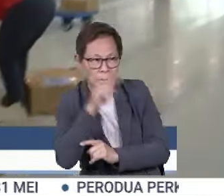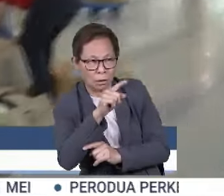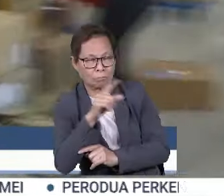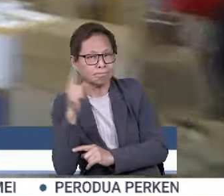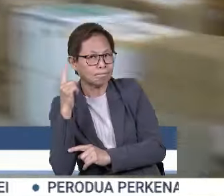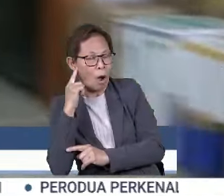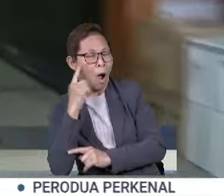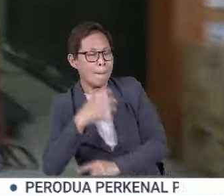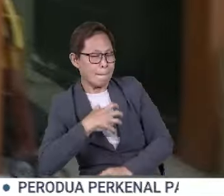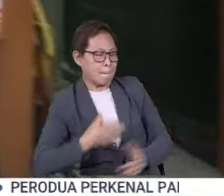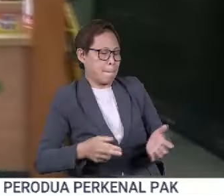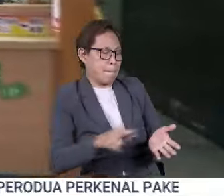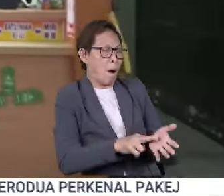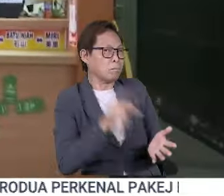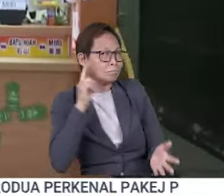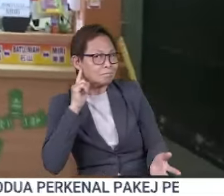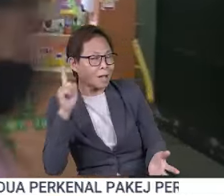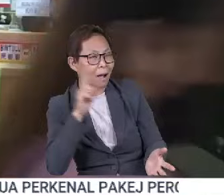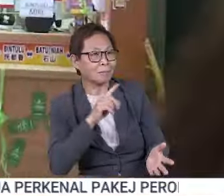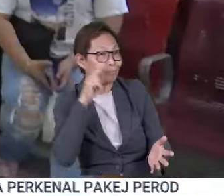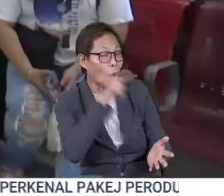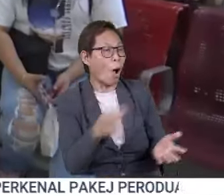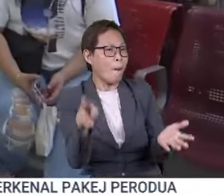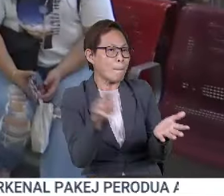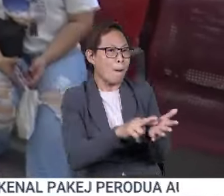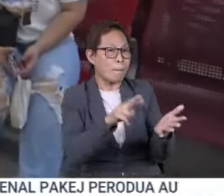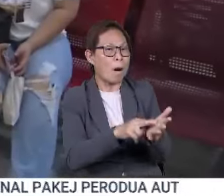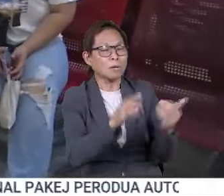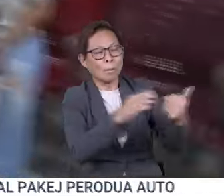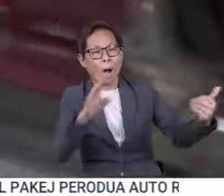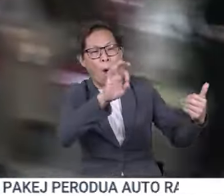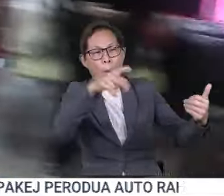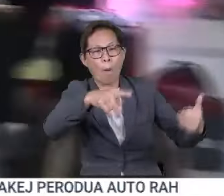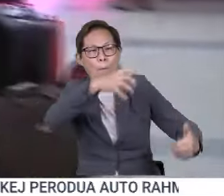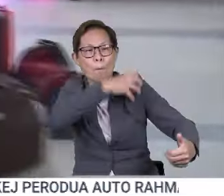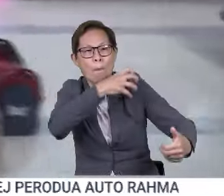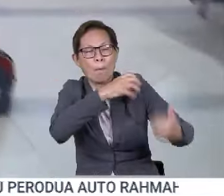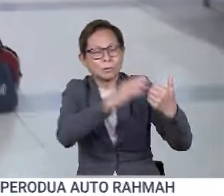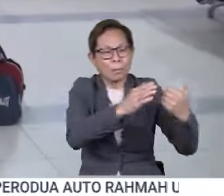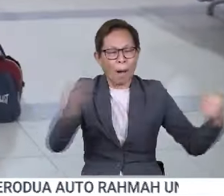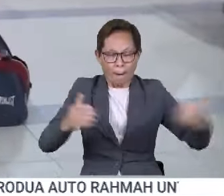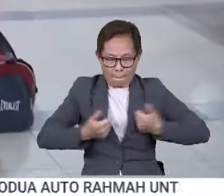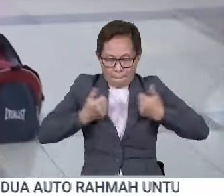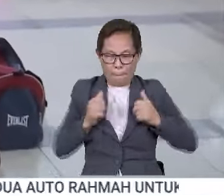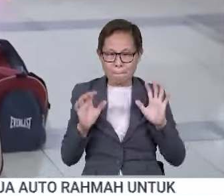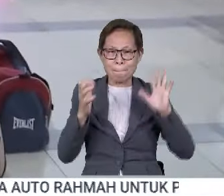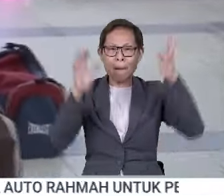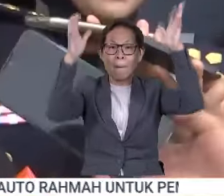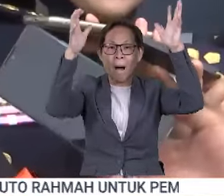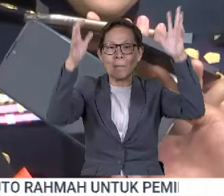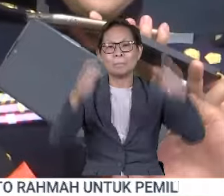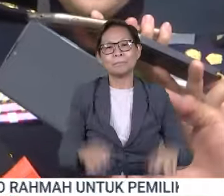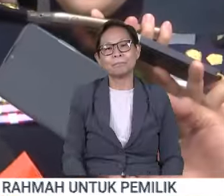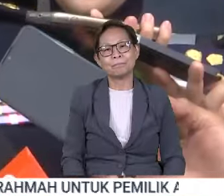pihaknya dengan melaporkan kesalahan lalu lintas sepanjang tempoh ops penguatkuasaan sepanjang perayaan Hari Raya Aidilfitri